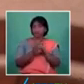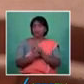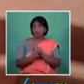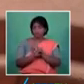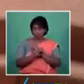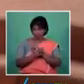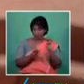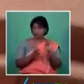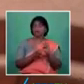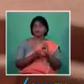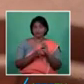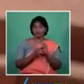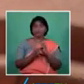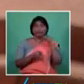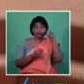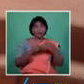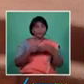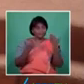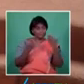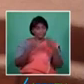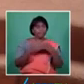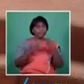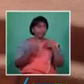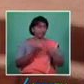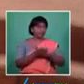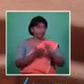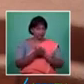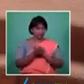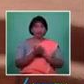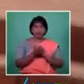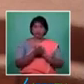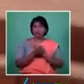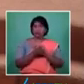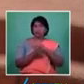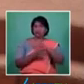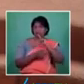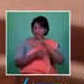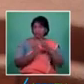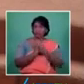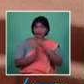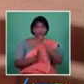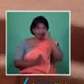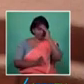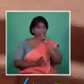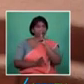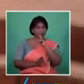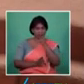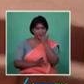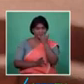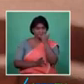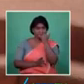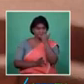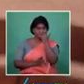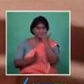දෙන ලෙස අදාළ පුවත්වල ප්‍රධාන කතුරුන්ට සහ ප්‍රවෘත්ති කතුරුන්ට දැනුම් දෙන ලෙස ගරු කතානායකතුමාගෙන් ඉල්ලා සිටිමි.